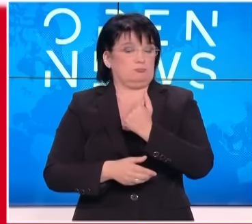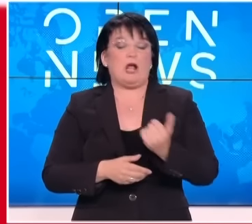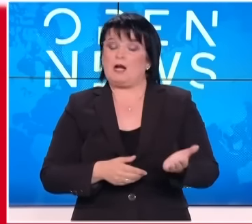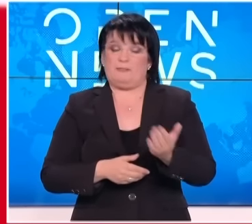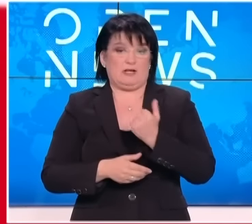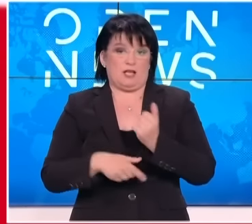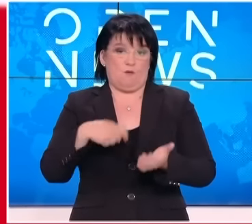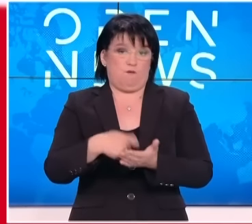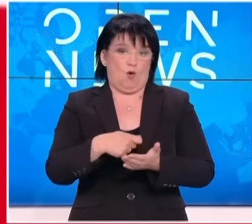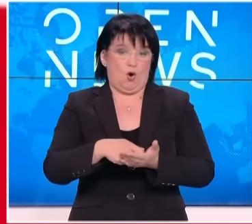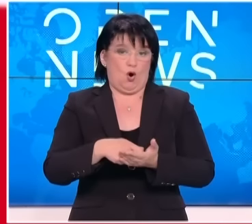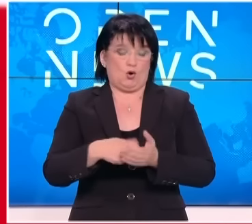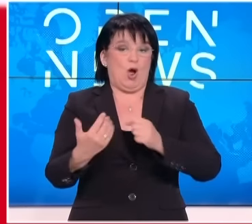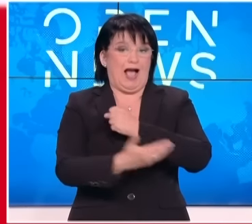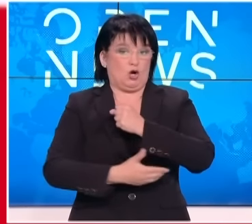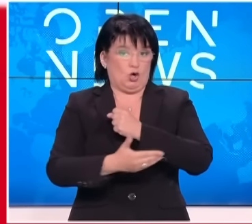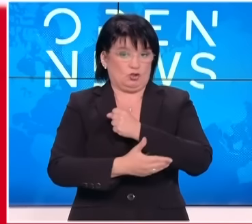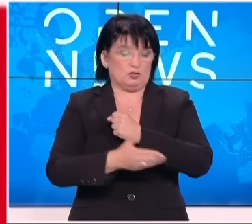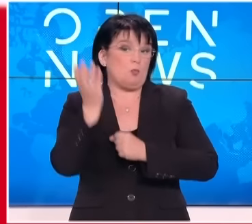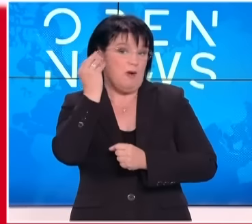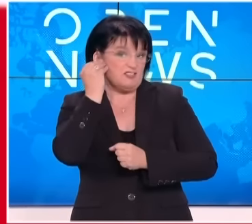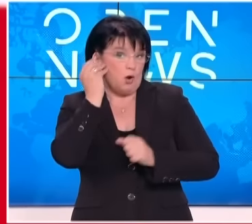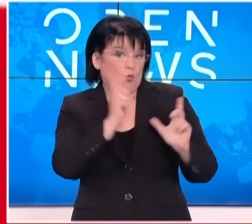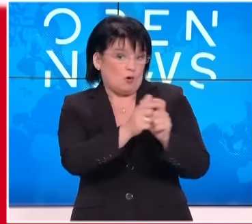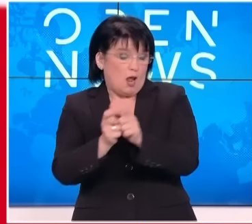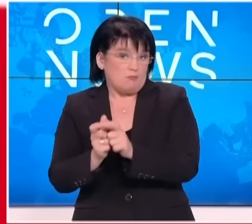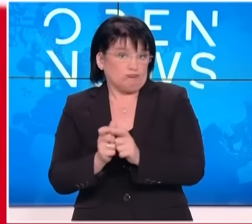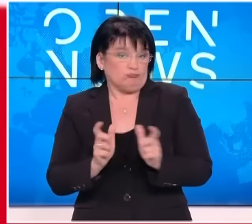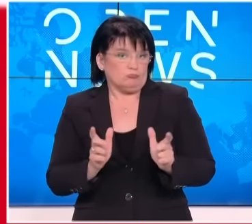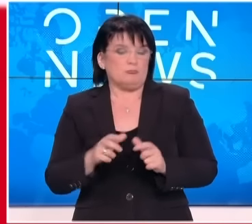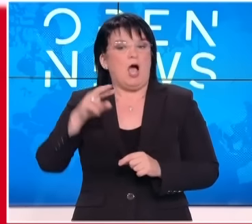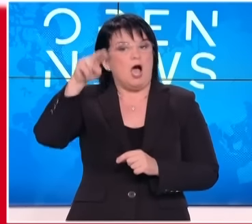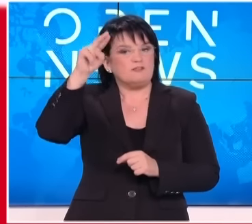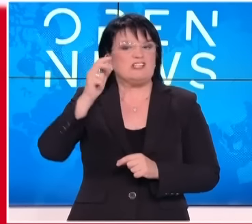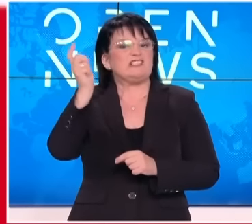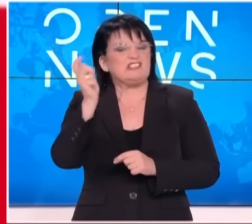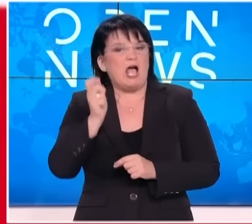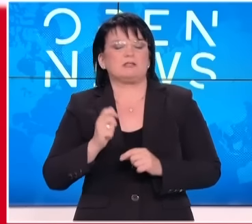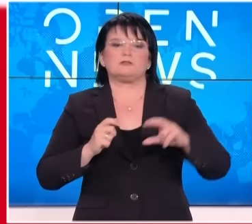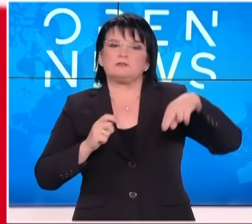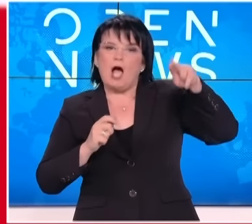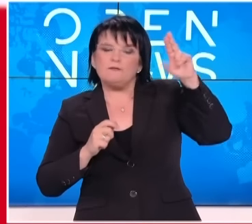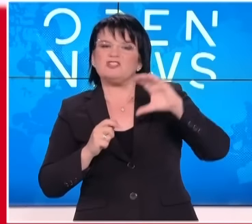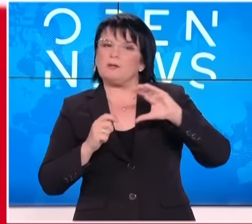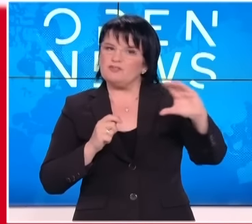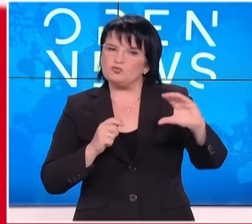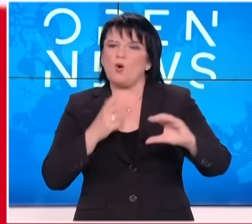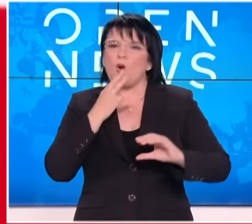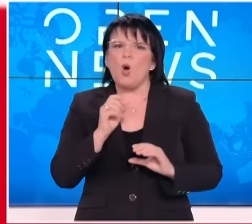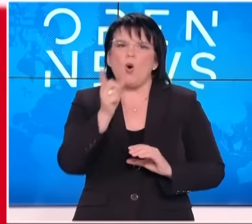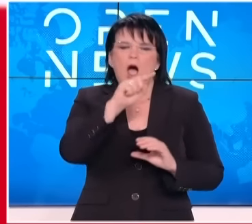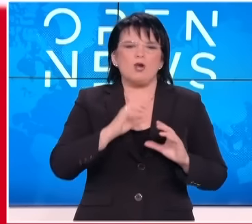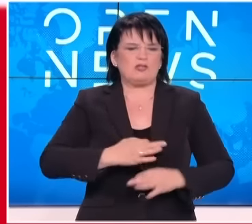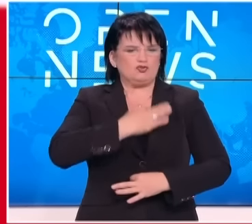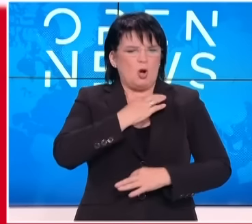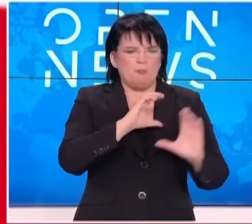τη τη στιγμή για όλη την ελληνική επαρχία και βεβαίως αυξήσει σε μισθούς συντάξεις ώστε να αξιοπρεπώς ο άλλος να ζει γιατί